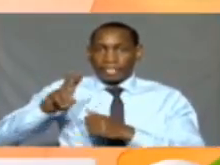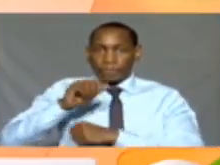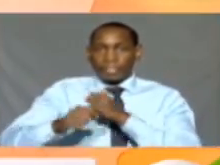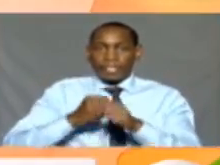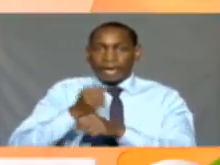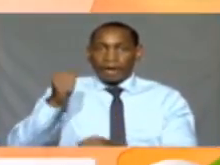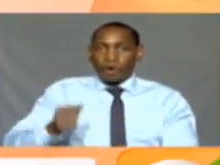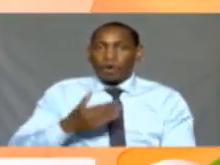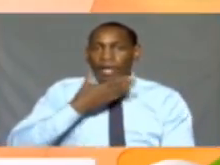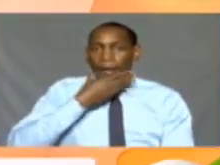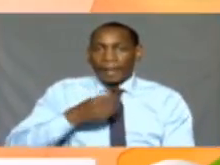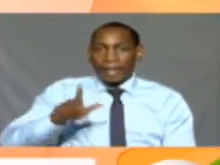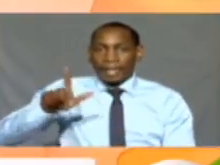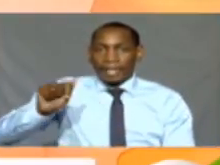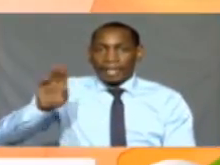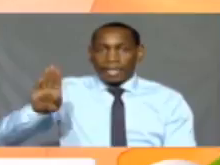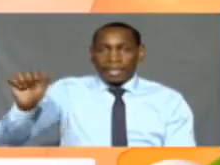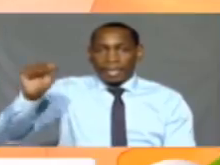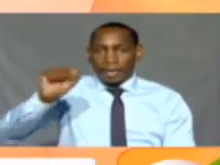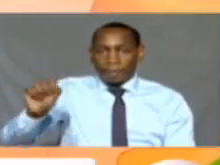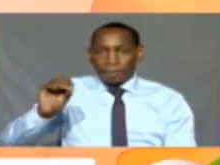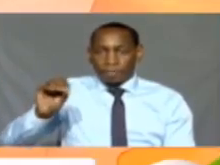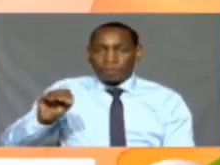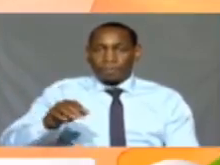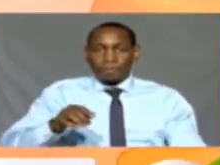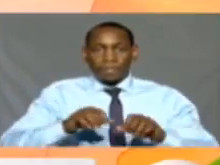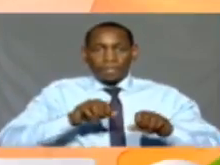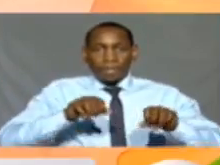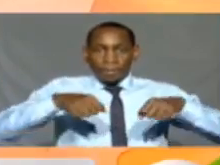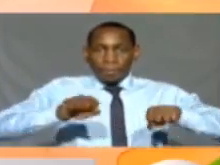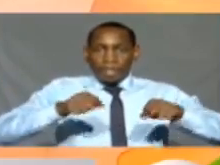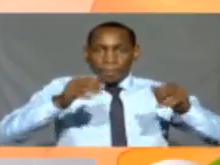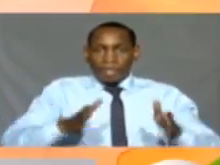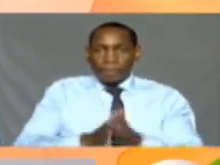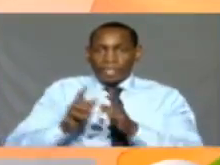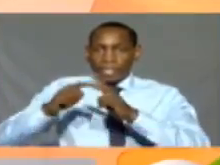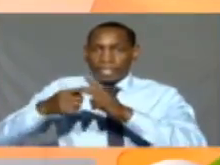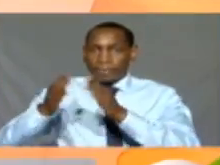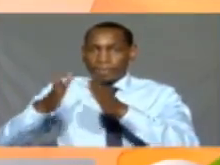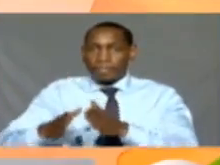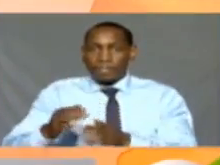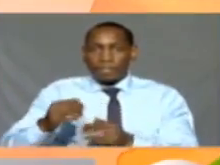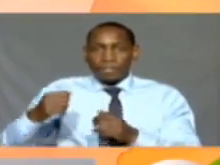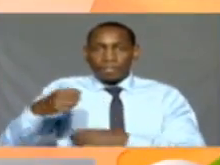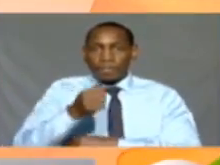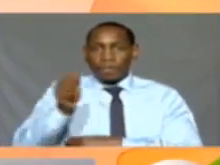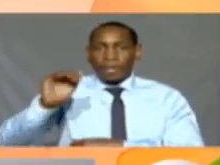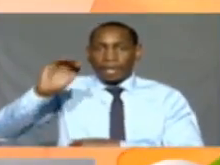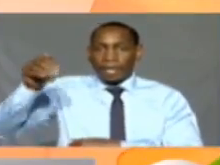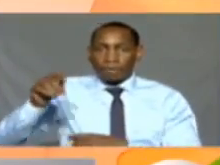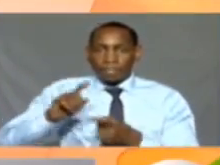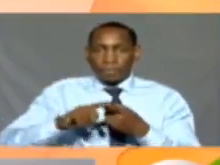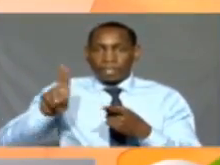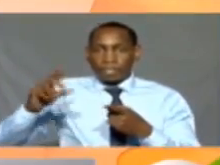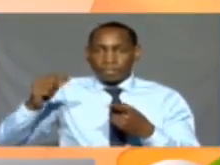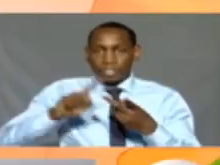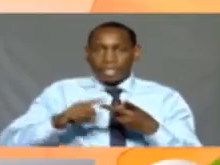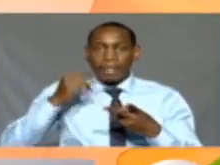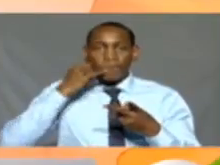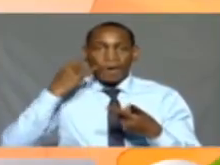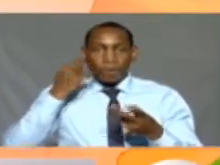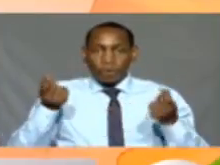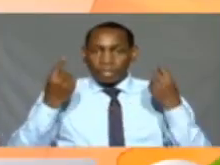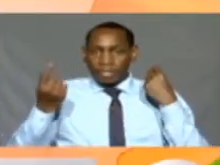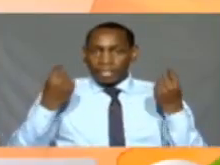mzee John Laboso is a rider and a mechanic who traverses several counties, including Uasin Gishu, Nakuru, Kericho,